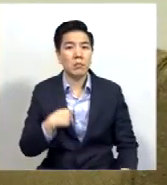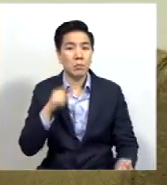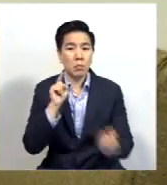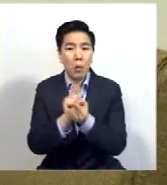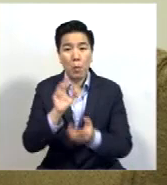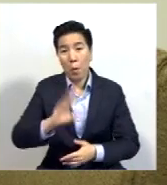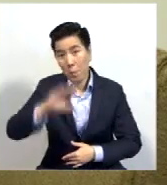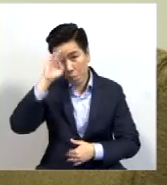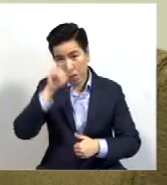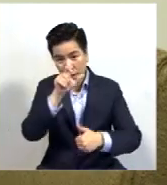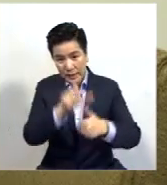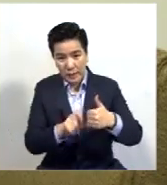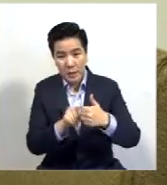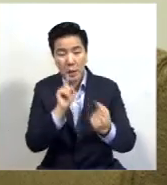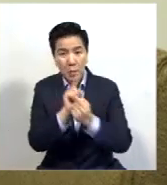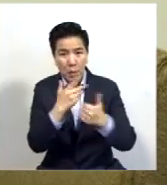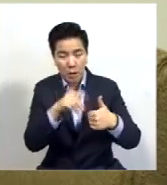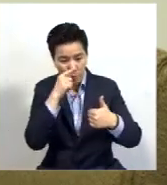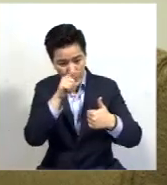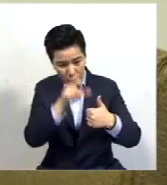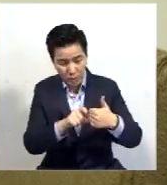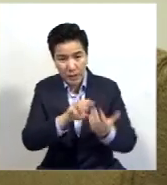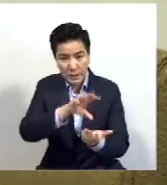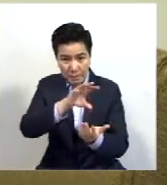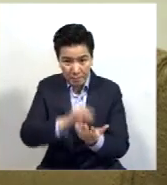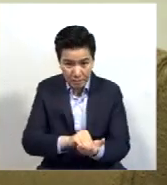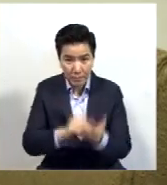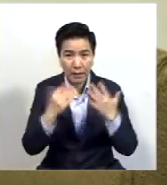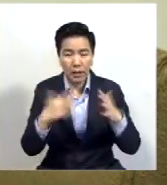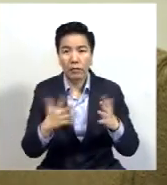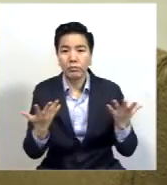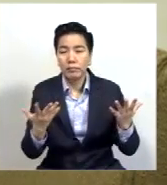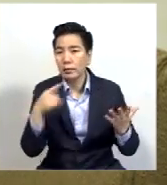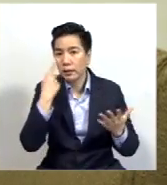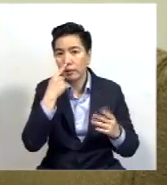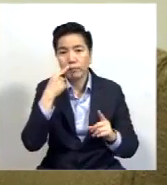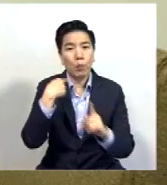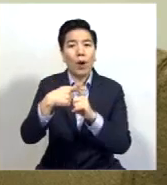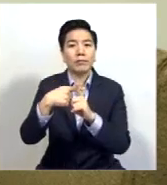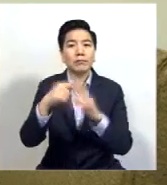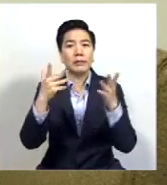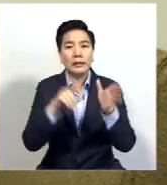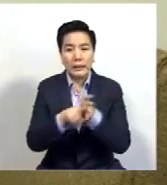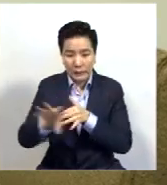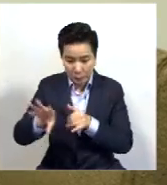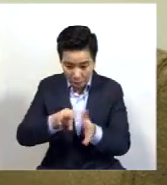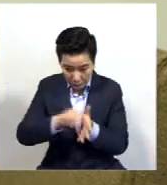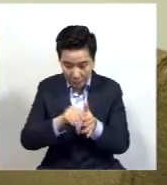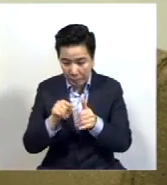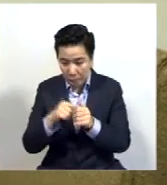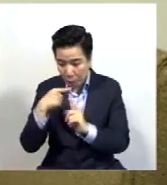ยแล้วเนี่ยคอนเฟิร์มแล้วเนี่ยเก็บในโค้ชคอนแทคทั้งหมดนะครับก็ไม่มีรายใดโพซิทีฟนะครับไม่มีเลยนะครับอันนี้